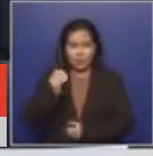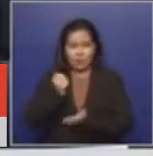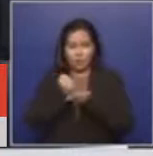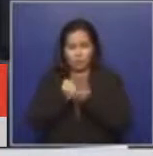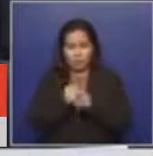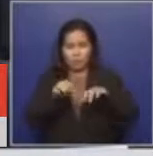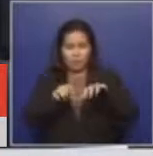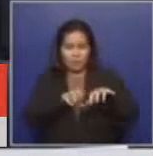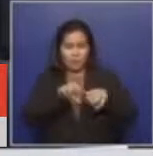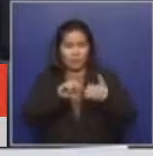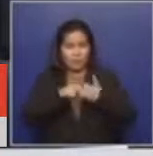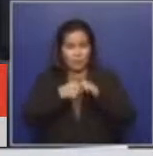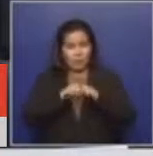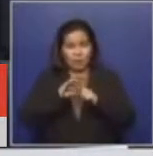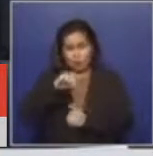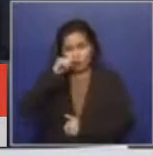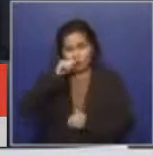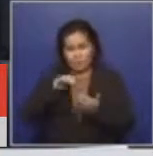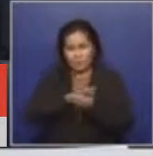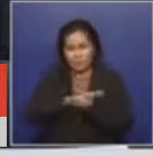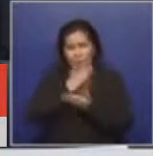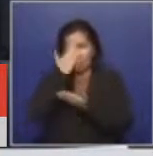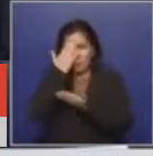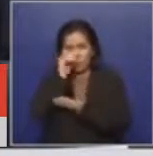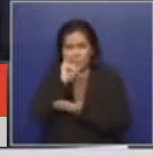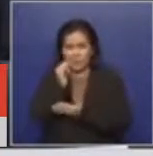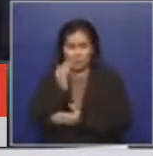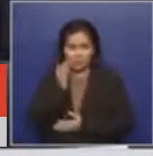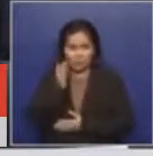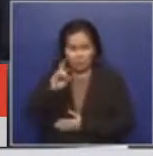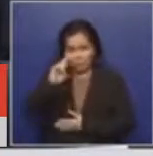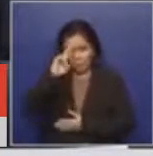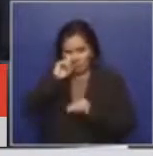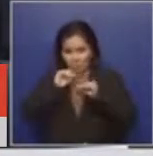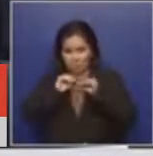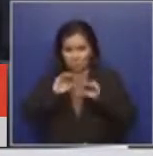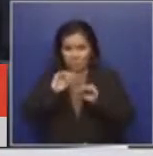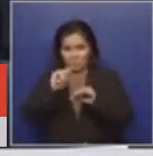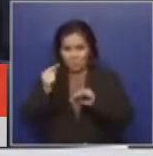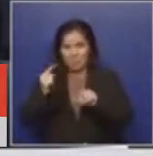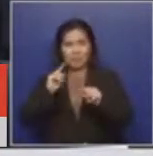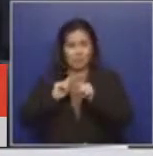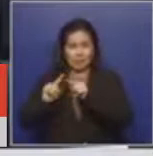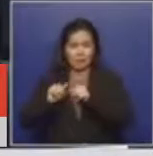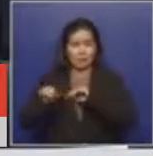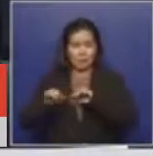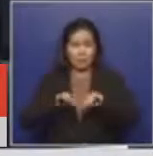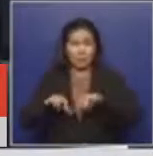ามีเหตุการณ์อุบัติการโรคเกิดใหม่โรคระบาดเกิดขึ้นขอบคุณม